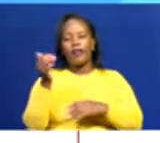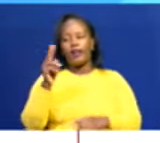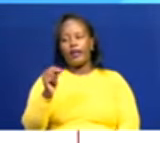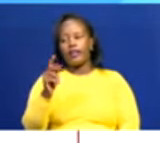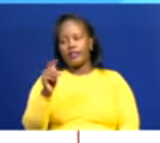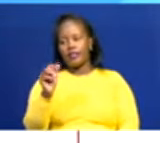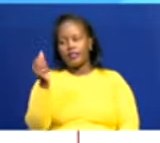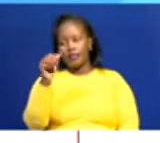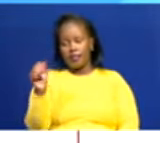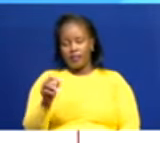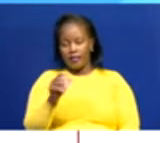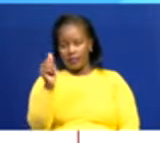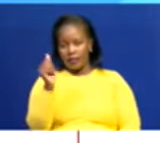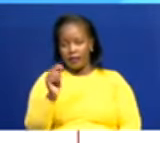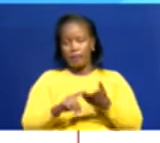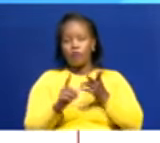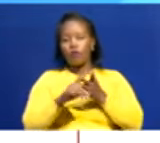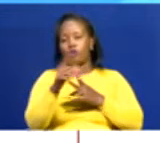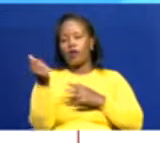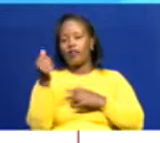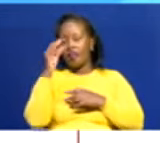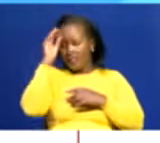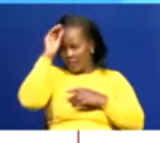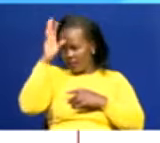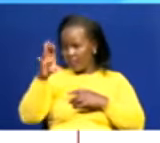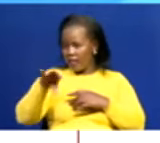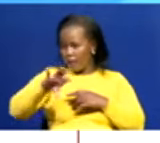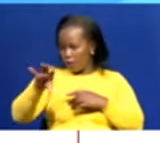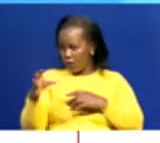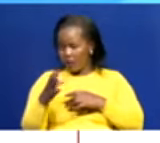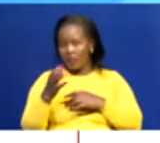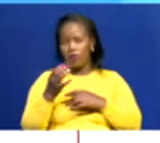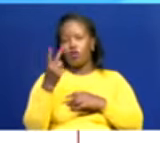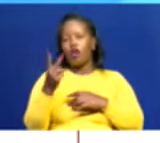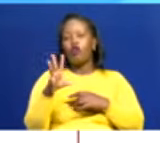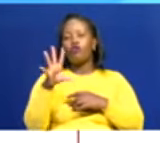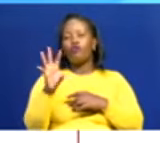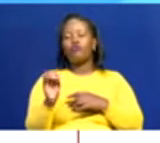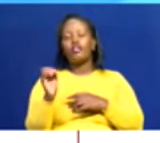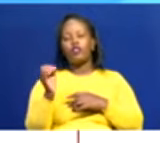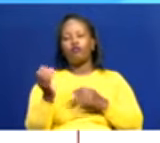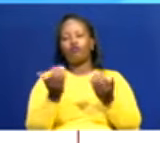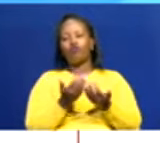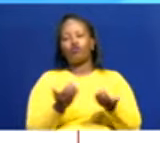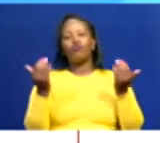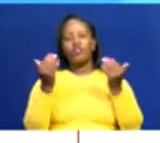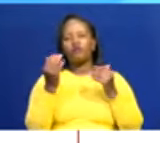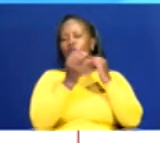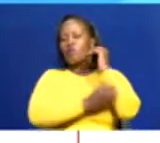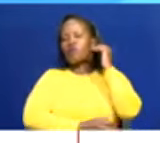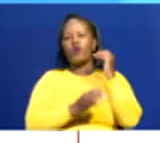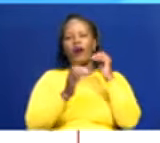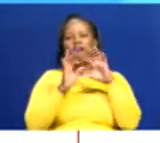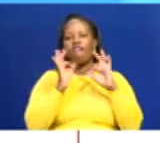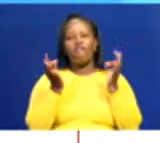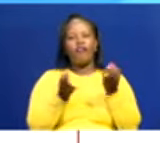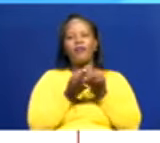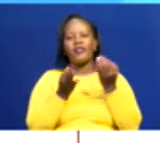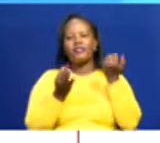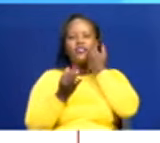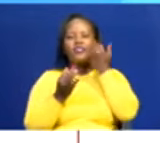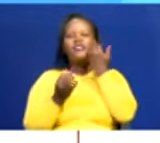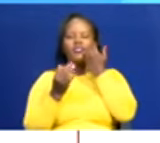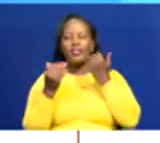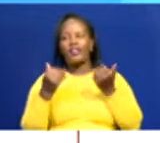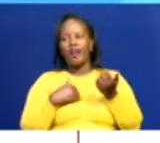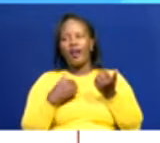NTSA. Kwingineko katika kaunti ya Kiambu ni kwamba zaidi ya watoto 250 kutoka familia maskini waliona matatizo ya midomo